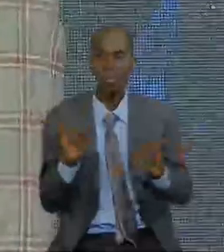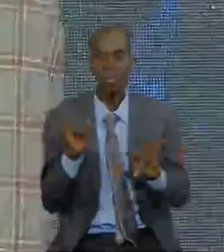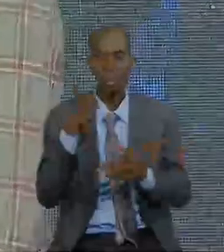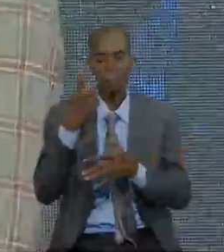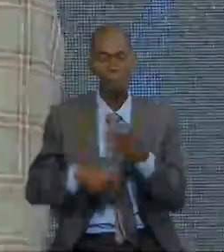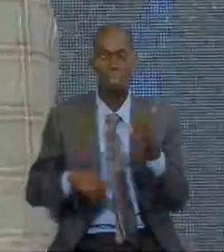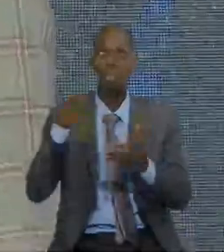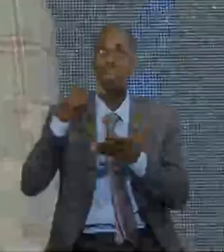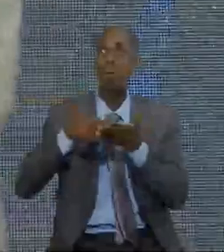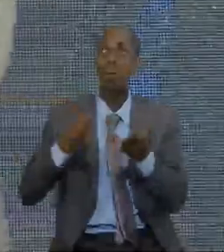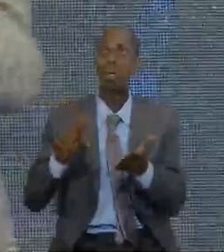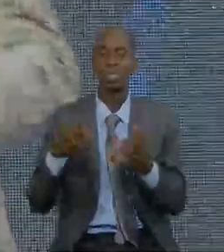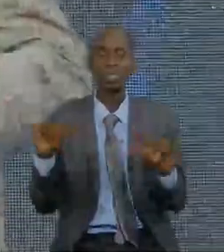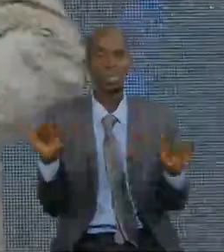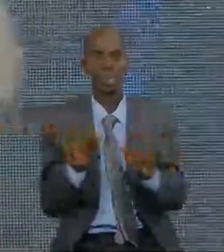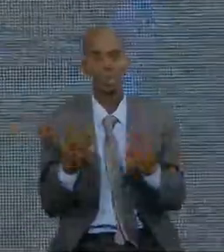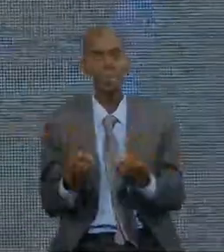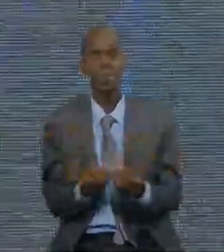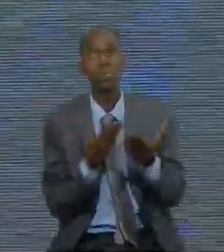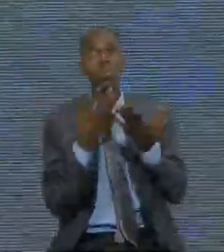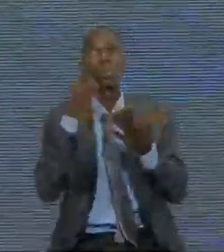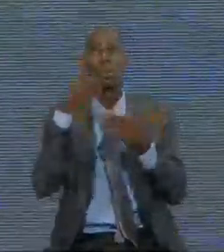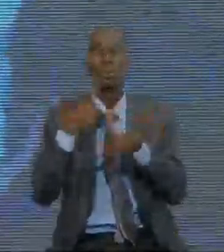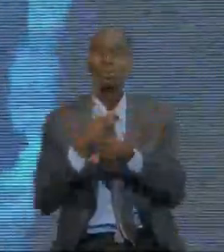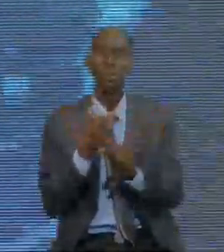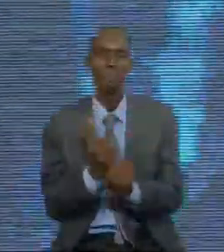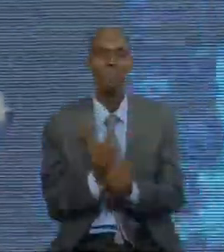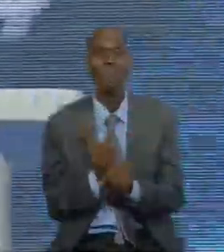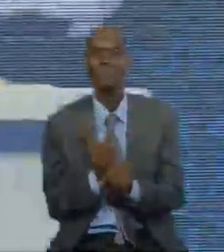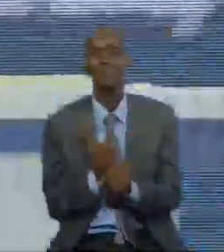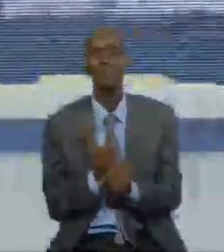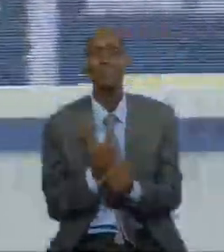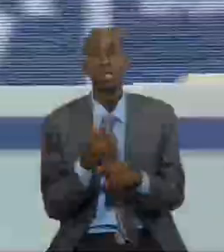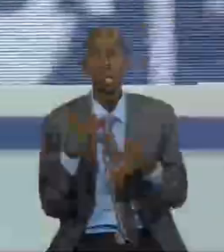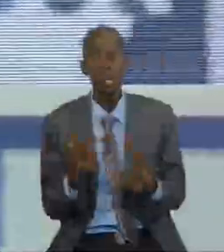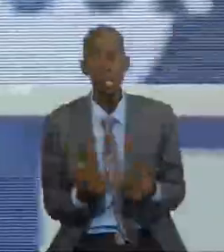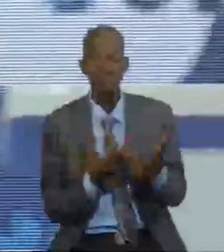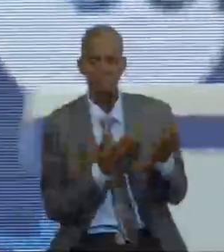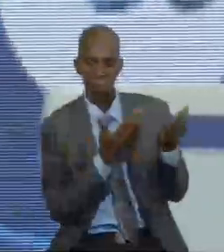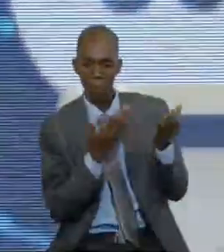prix qu'il a payé le même sacrifice qu'il a fait